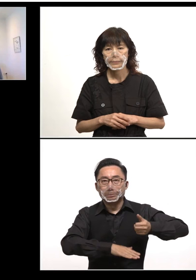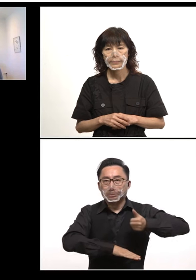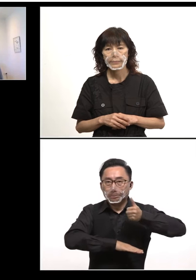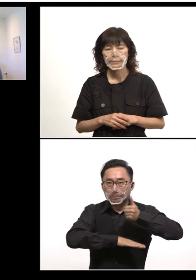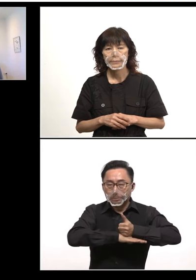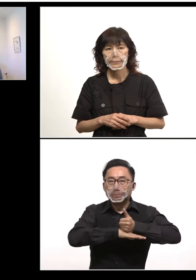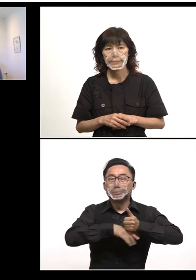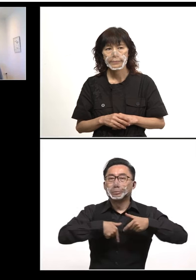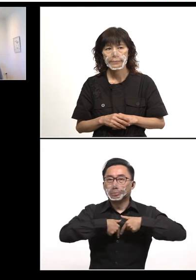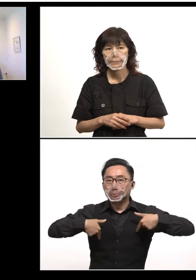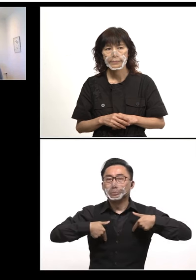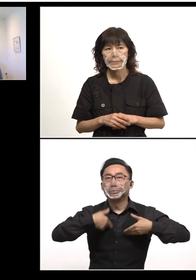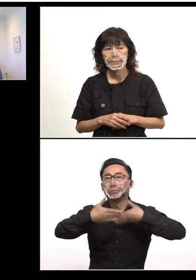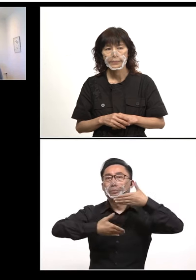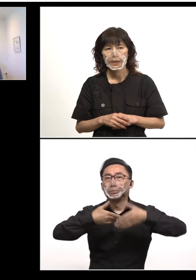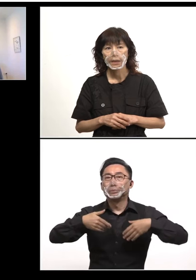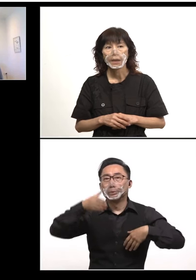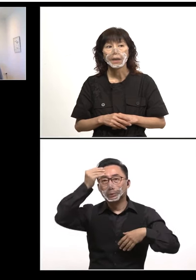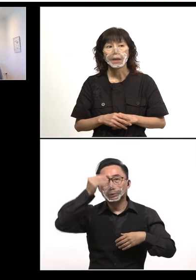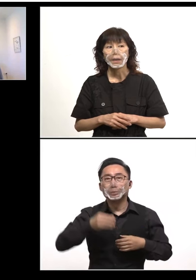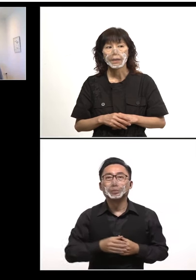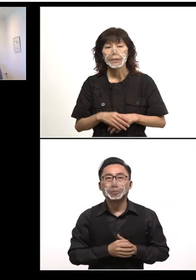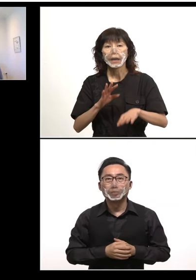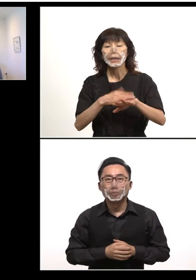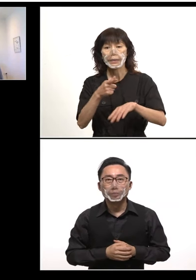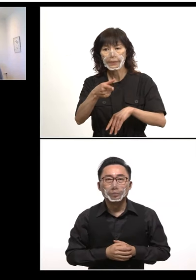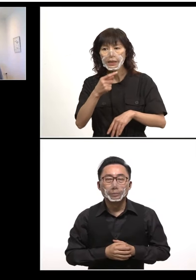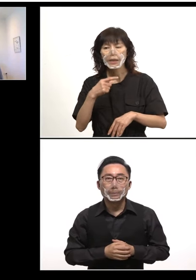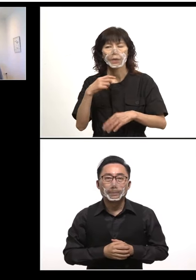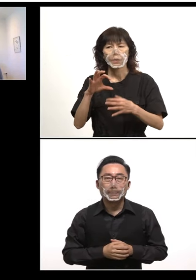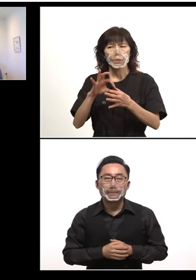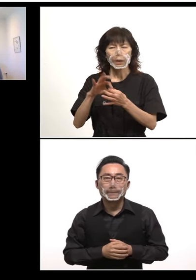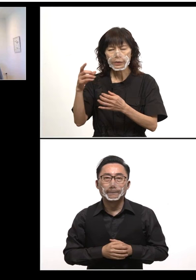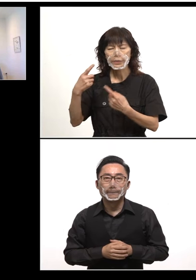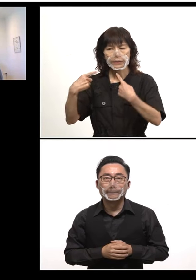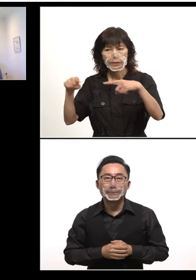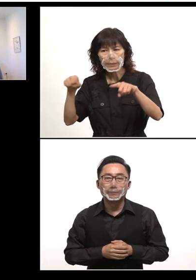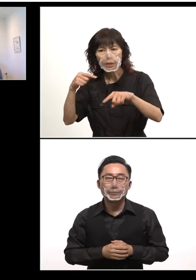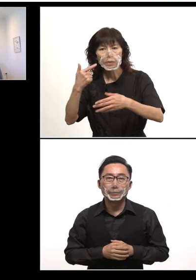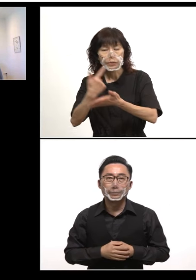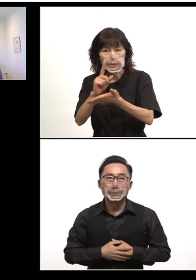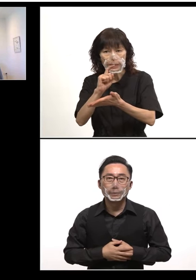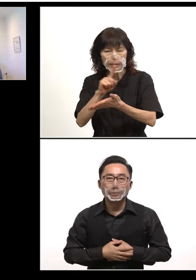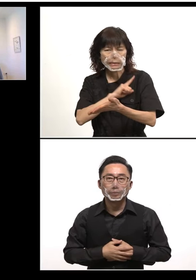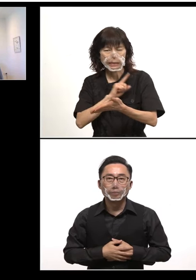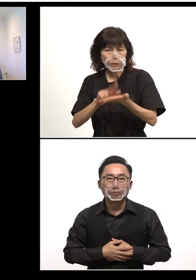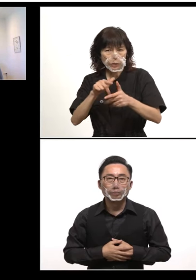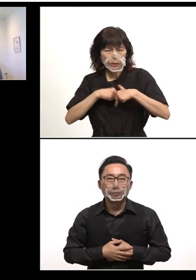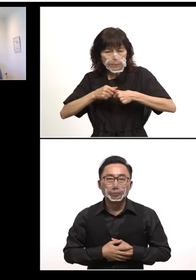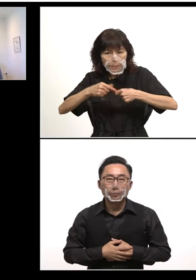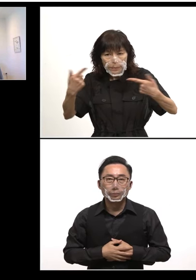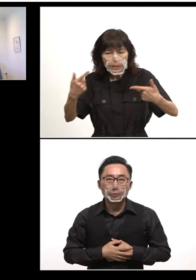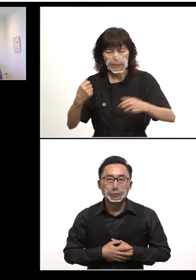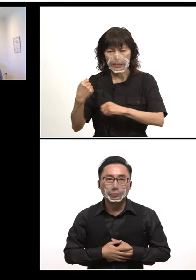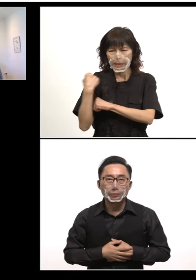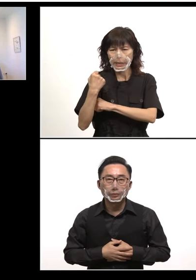去到學落去咯。 咁我哋啱啱聽到，即係一個演奏者，佢最中意最緊要就係去建立佢嘅自信心，然之後佢就